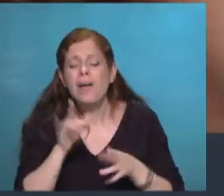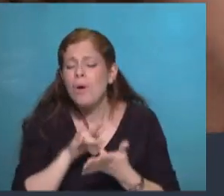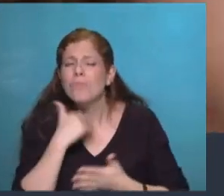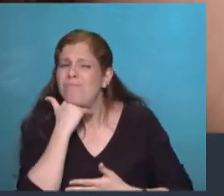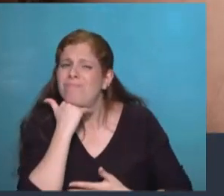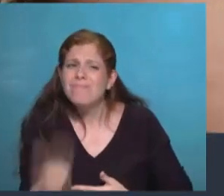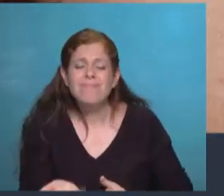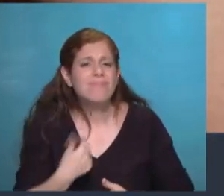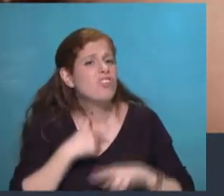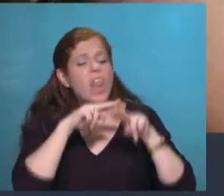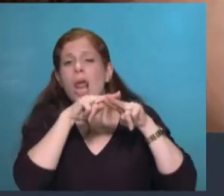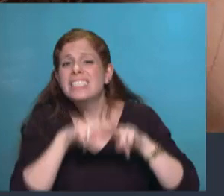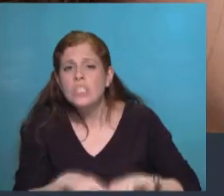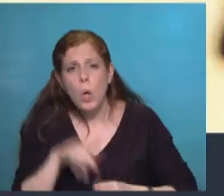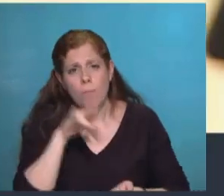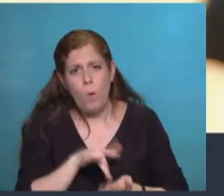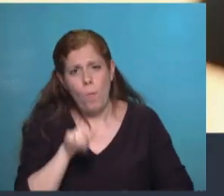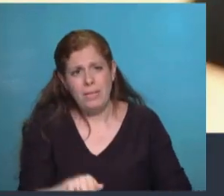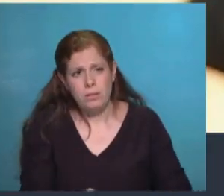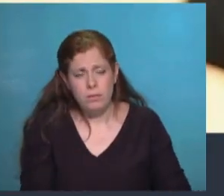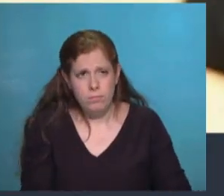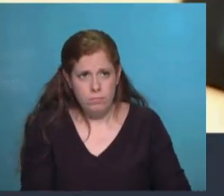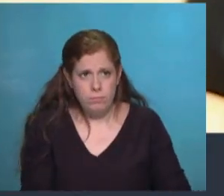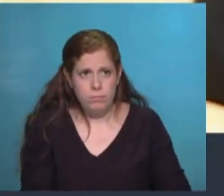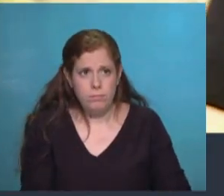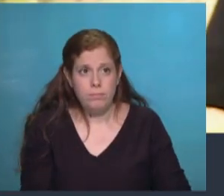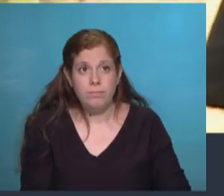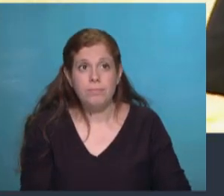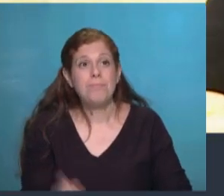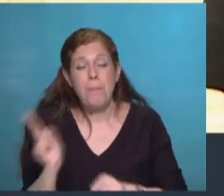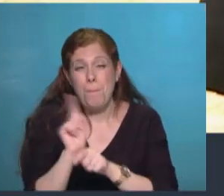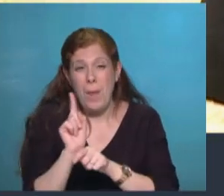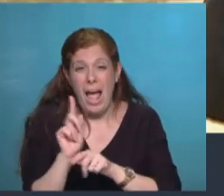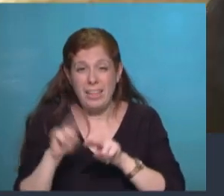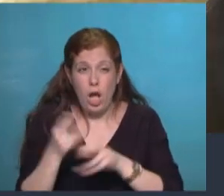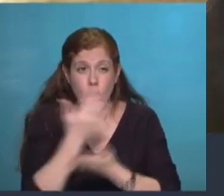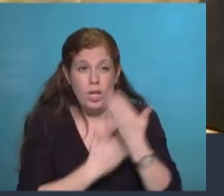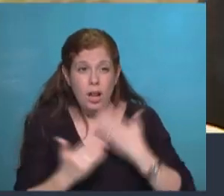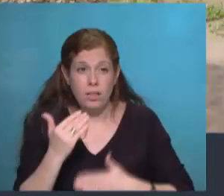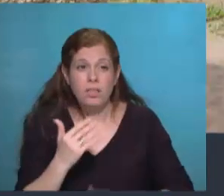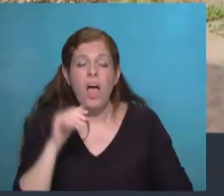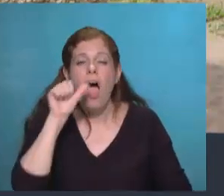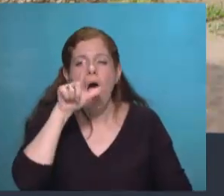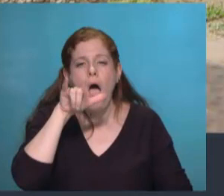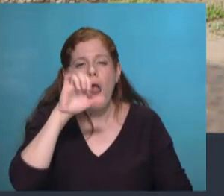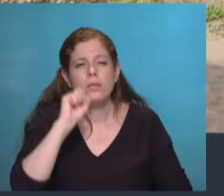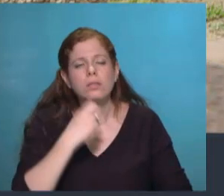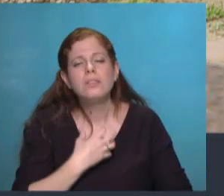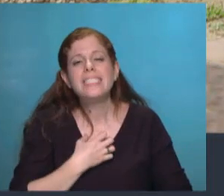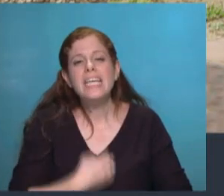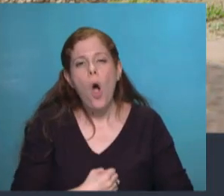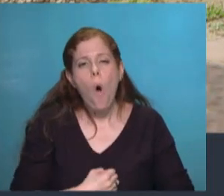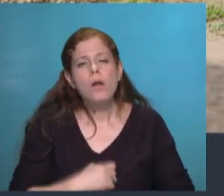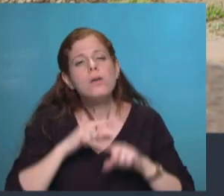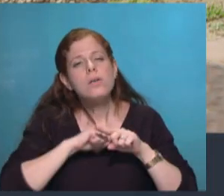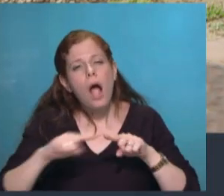שאני לא אשרוד במקום כזה. מיד אחרי שעלתה, שקעה אליס בדיכאון ושכבה כמה חודשים